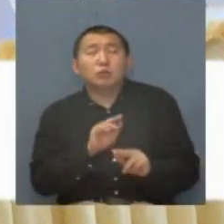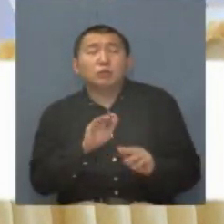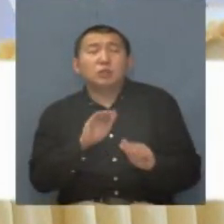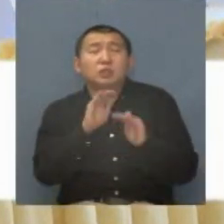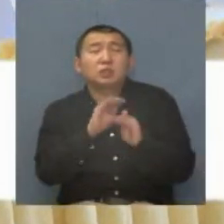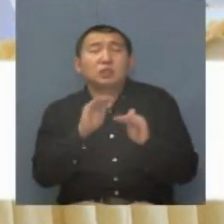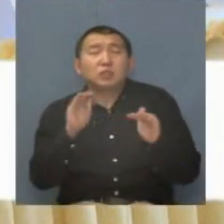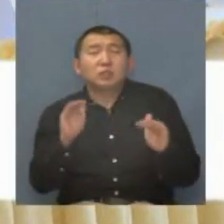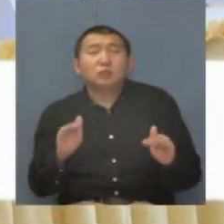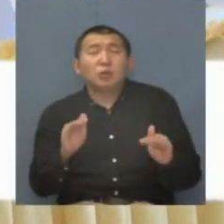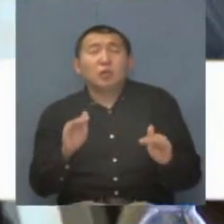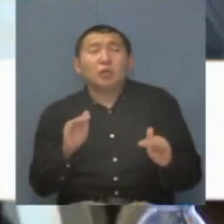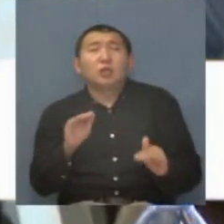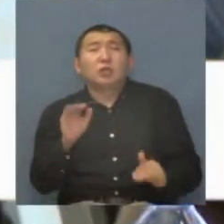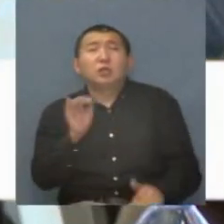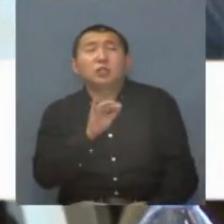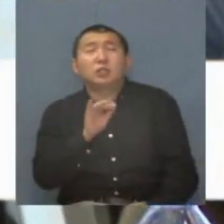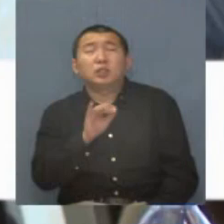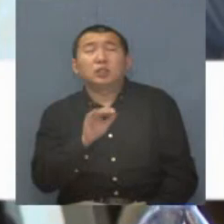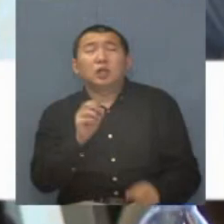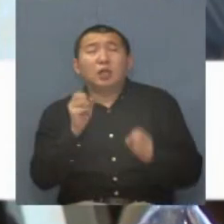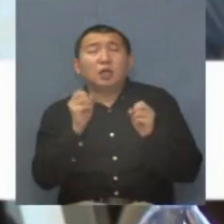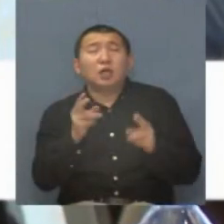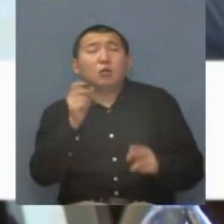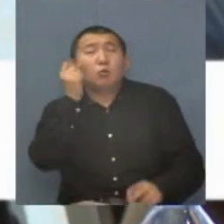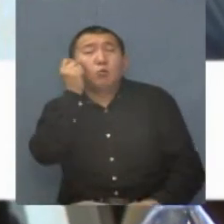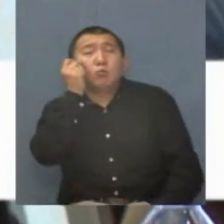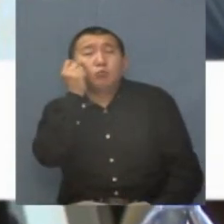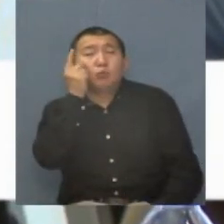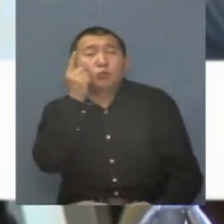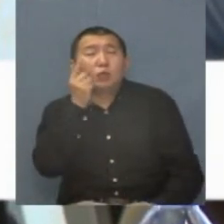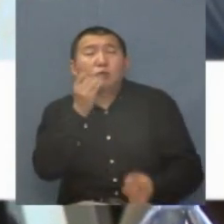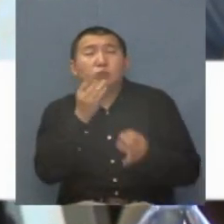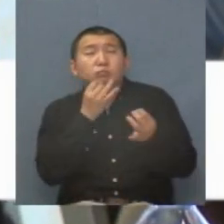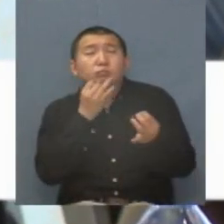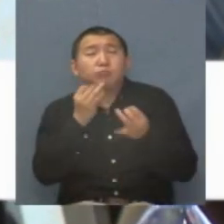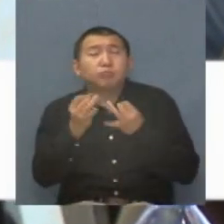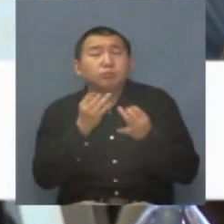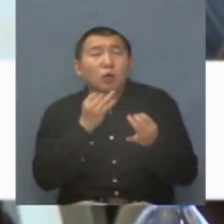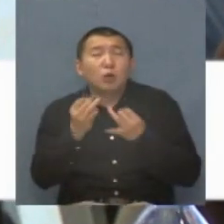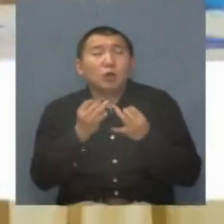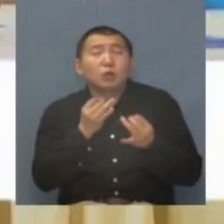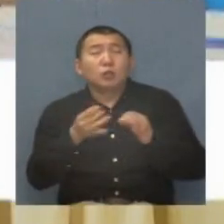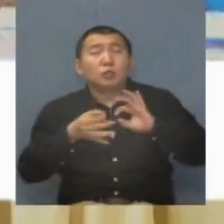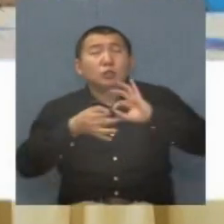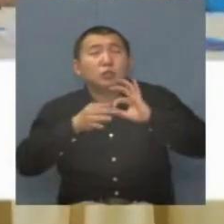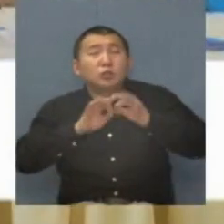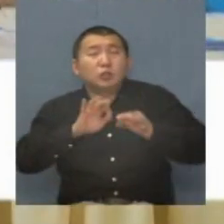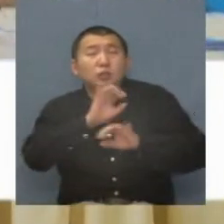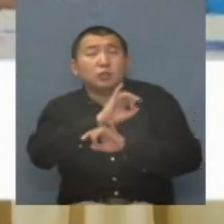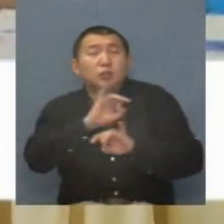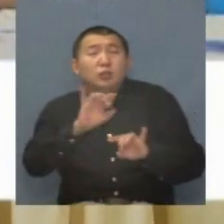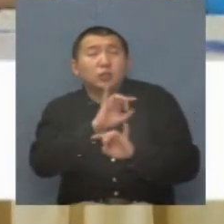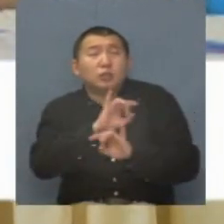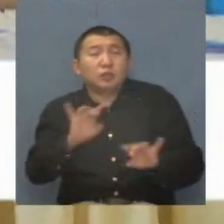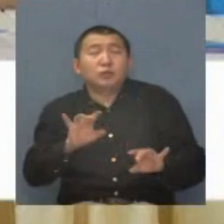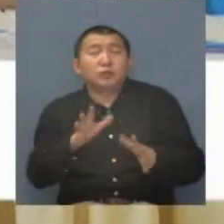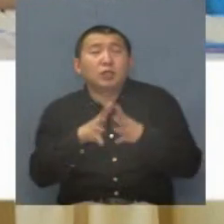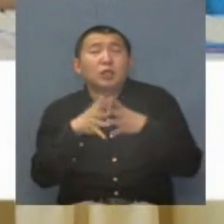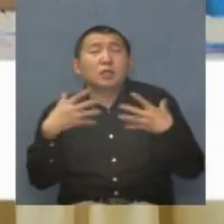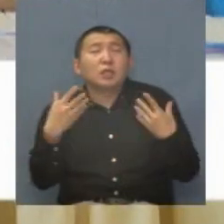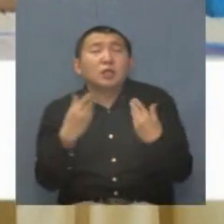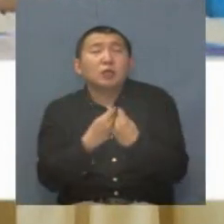жасалған қатыгездік белгілерін қалай анықтау керектігі түсіндірілді. Айта кетейік, облыс орталығында қиын өмірлік жағдайға тап болған отбасылар